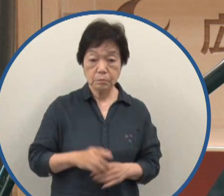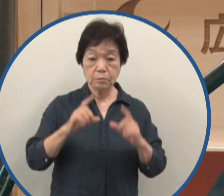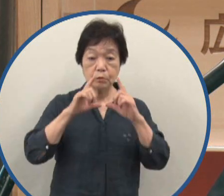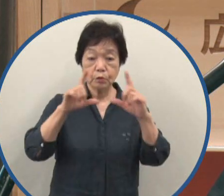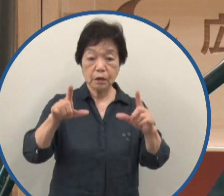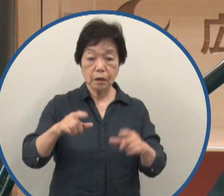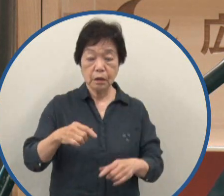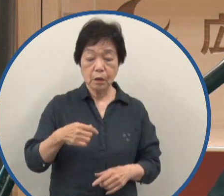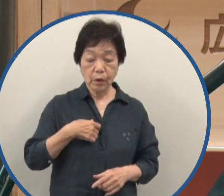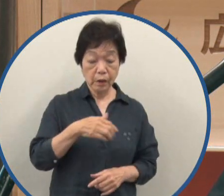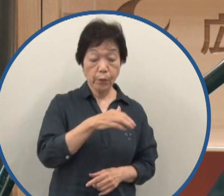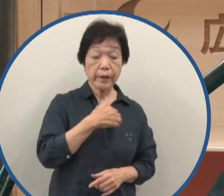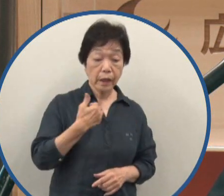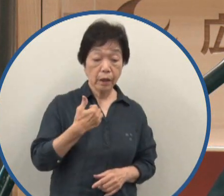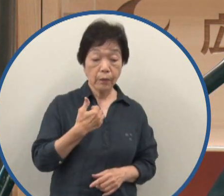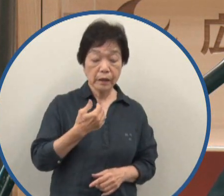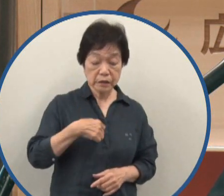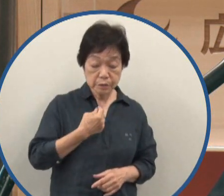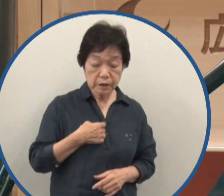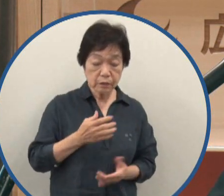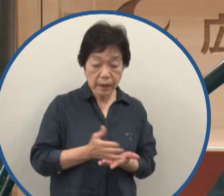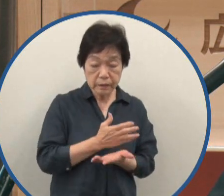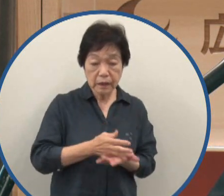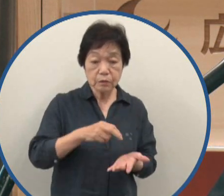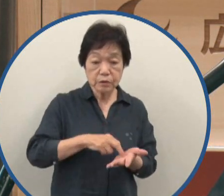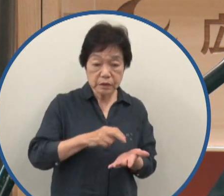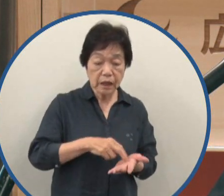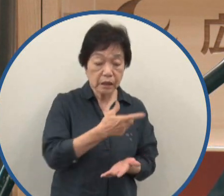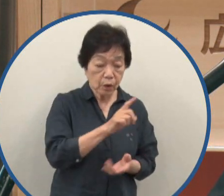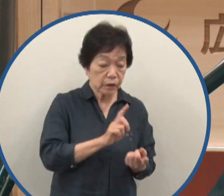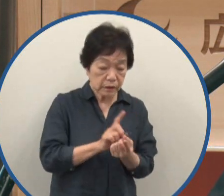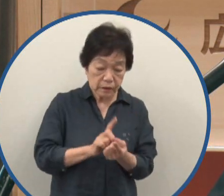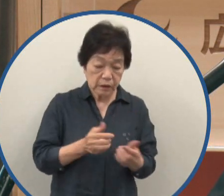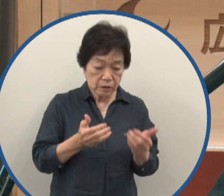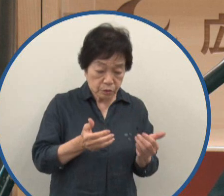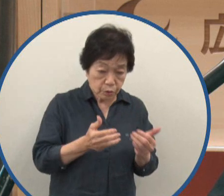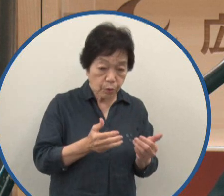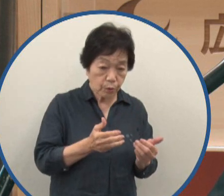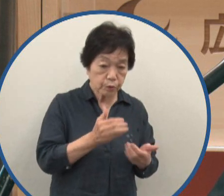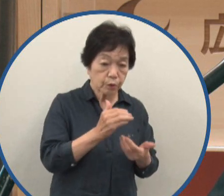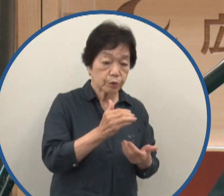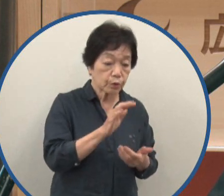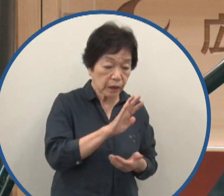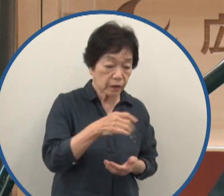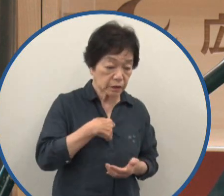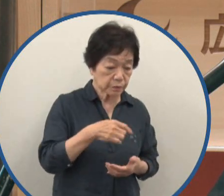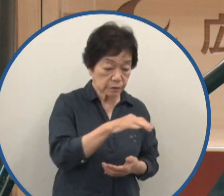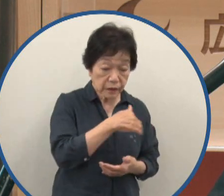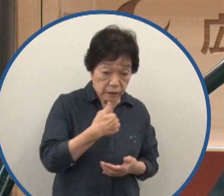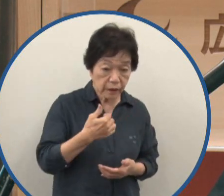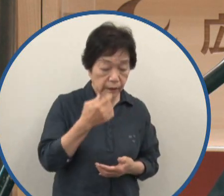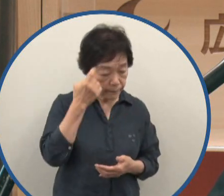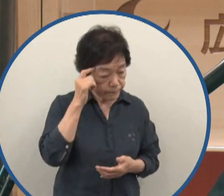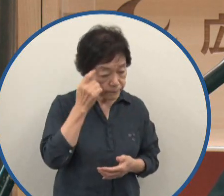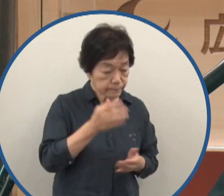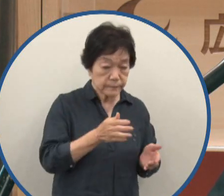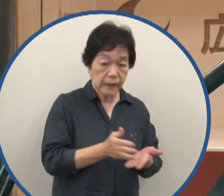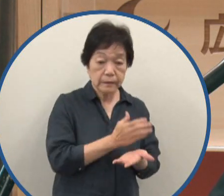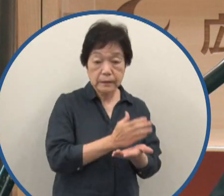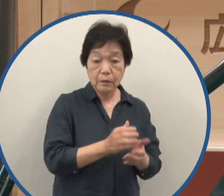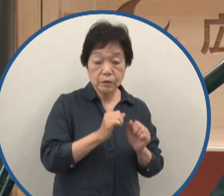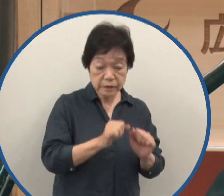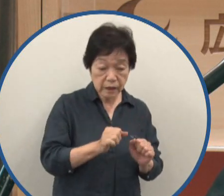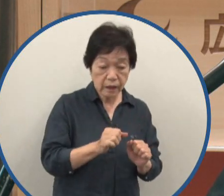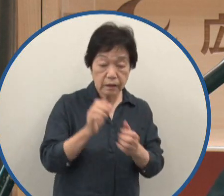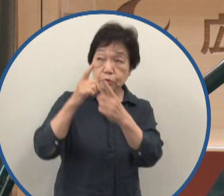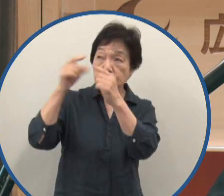我々の判断として、まずあのこういった対策が必要であるということが あるので、それで要